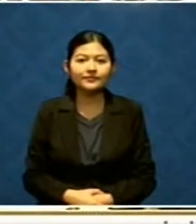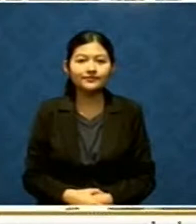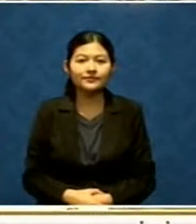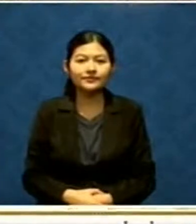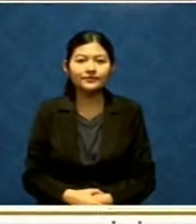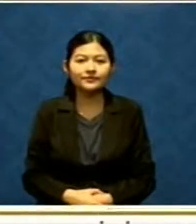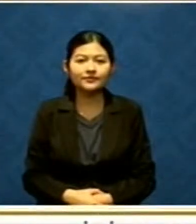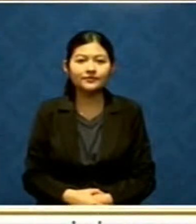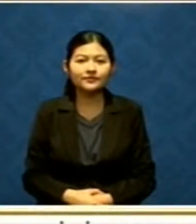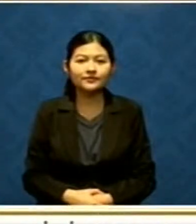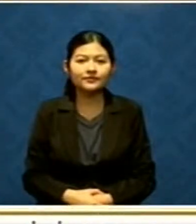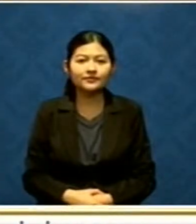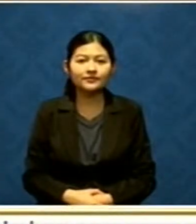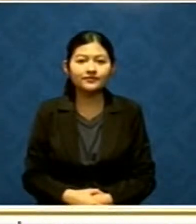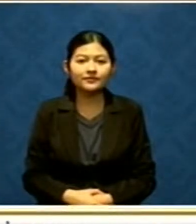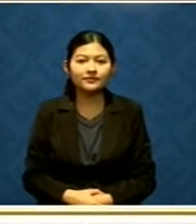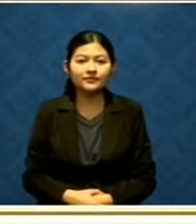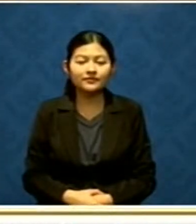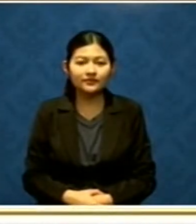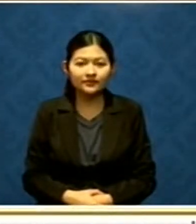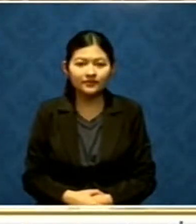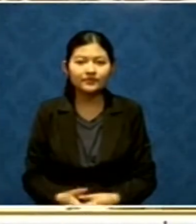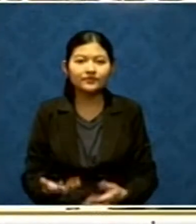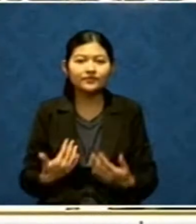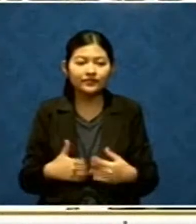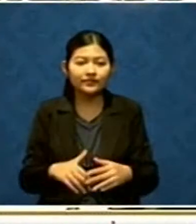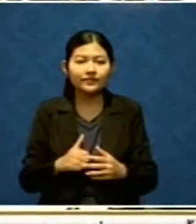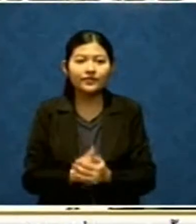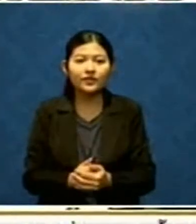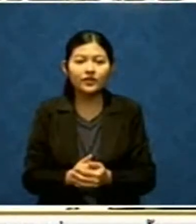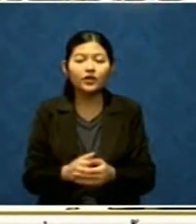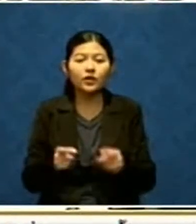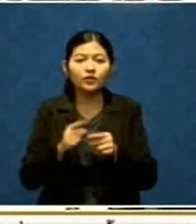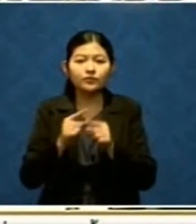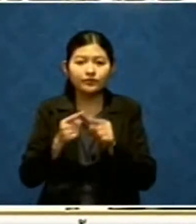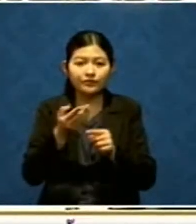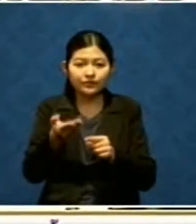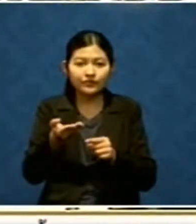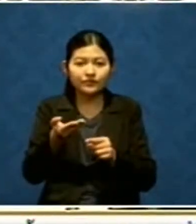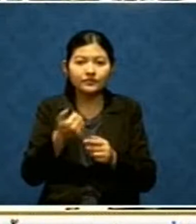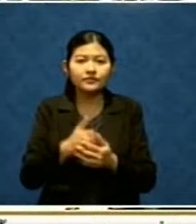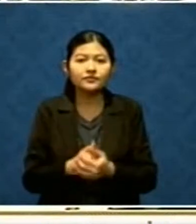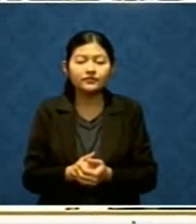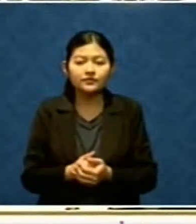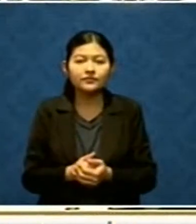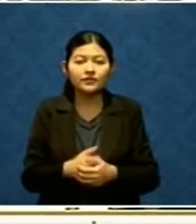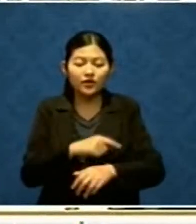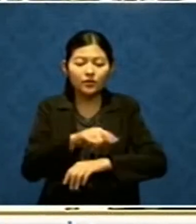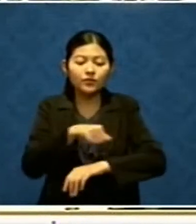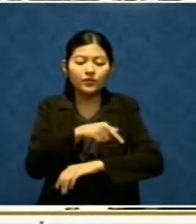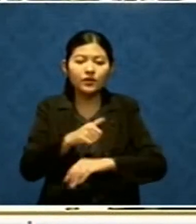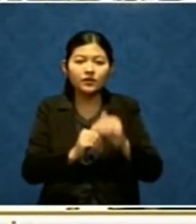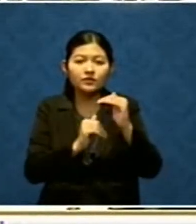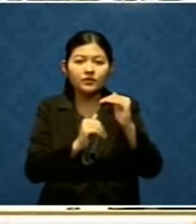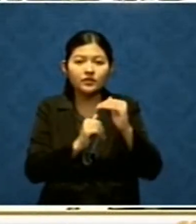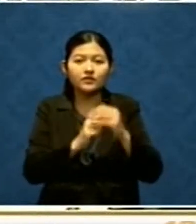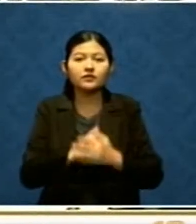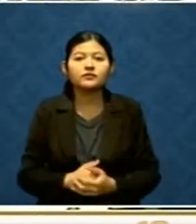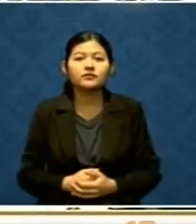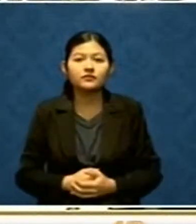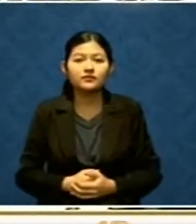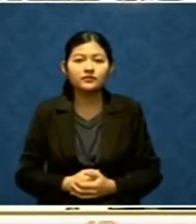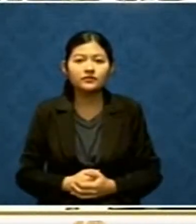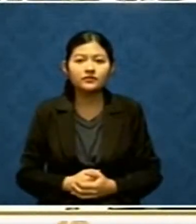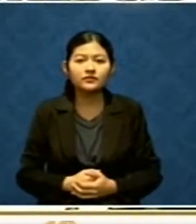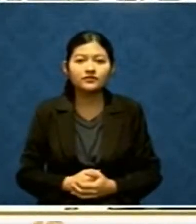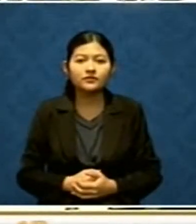ต่อไปก็เชิญคุณจิรัตตองสุวรรณครับ ขอบคุณครับ เวลาของท่านก็1นาที18วินาทีครับ ผมจะพยายามให้อยู่ในกรอบเวลาครับ